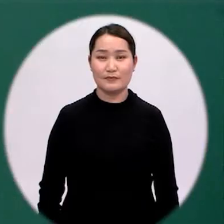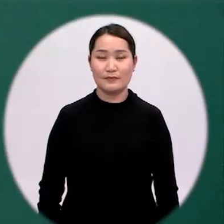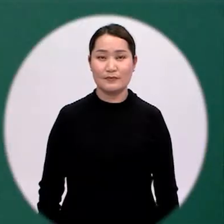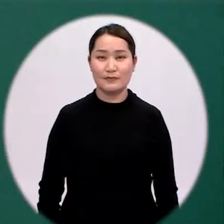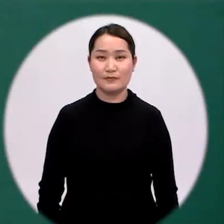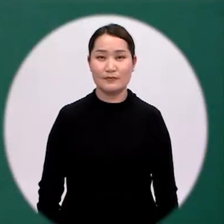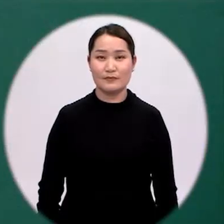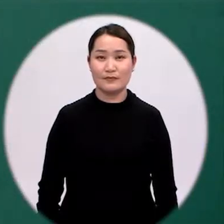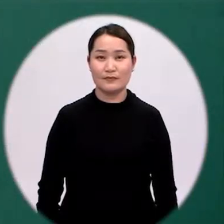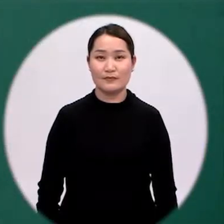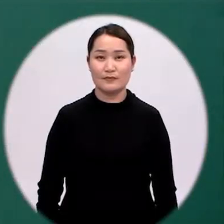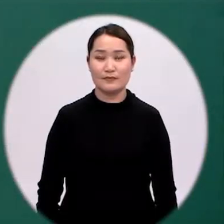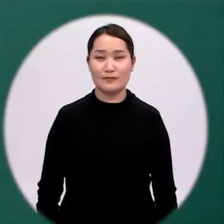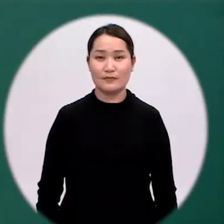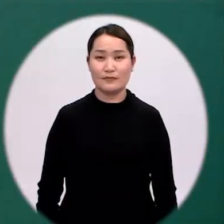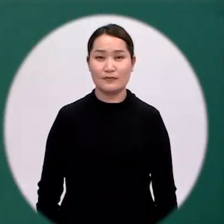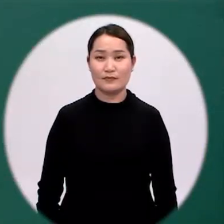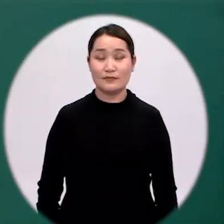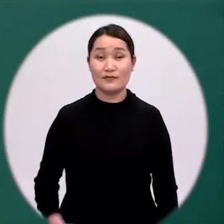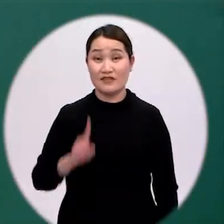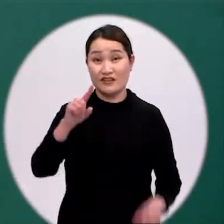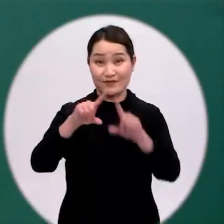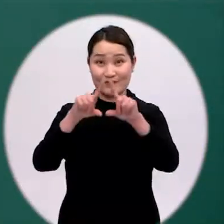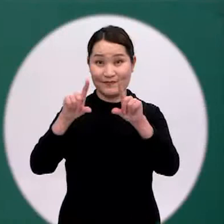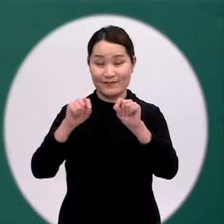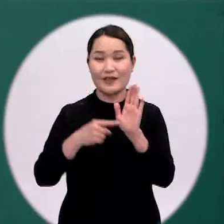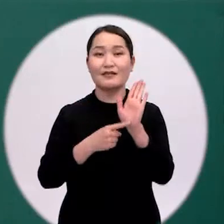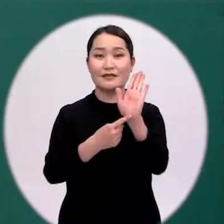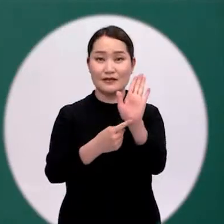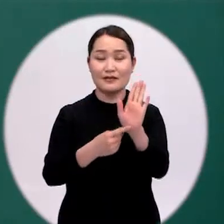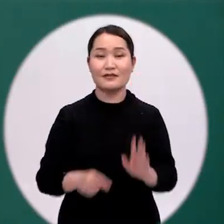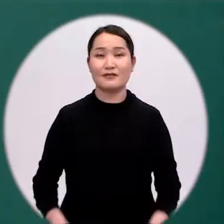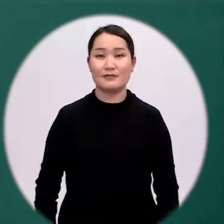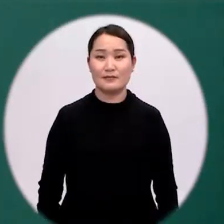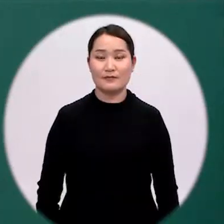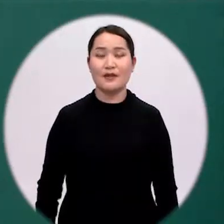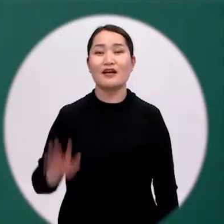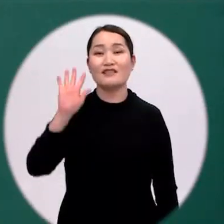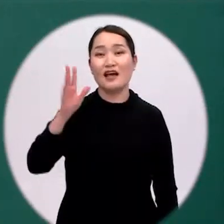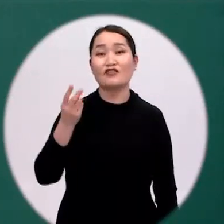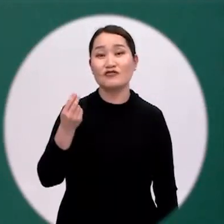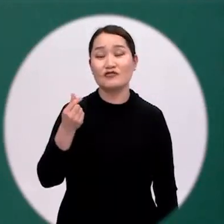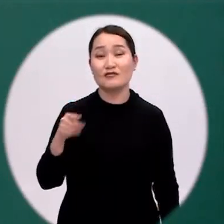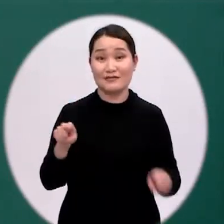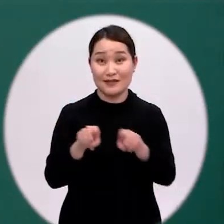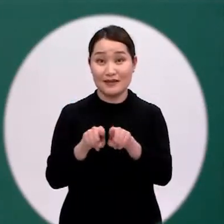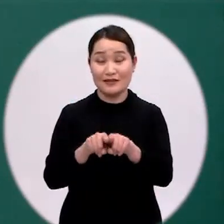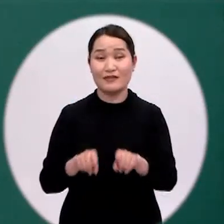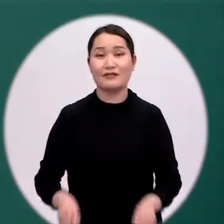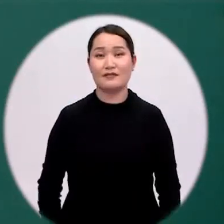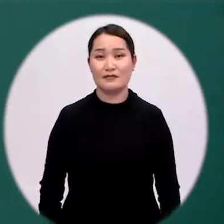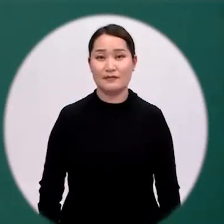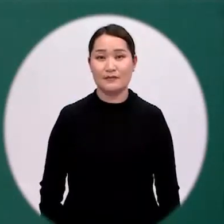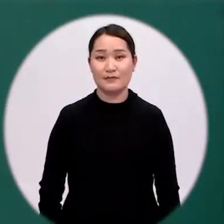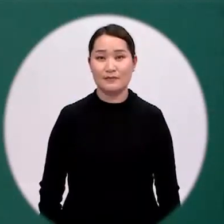За багшин самбар дээр нэг дөрвөлжин тавилаа. Нэг дөрвөлжингээ бид нэр 5 төгрөг өрсөлсөн бол дүү